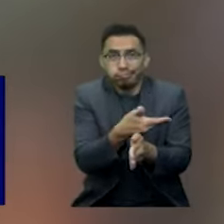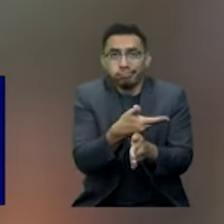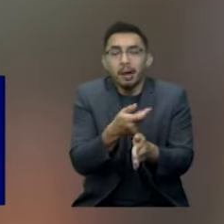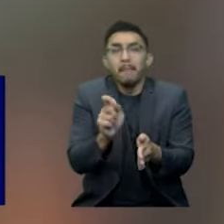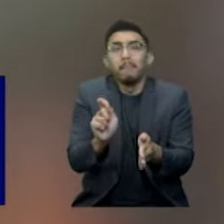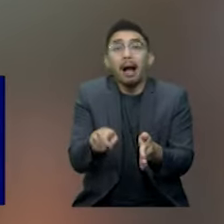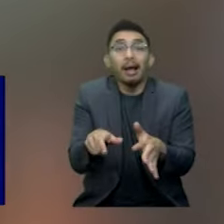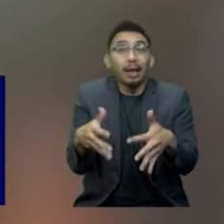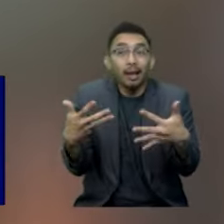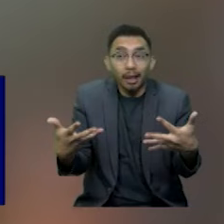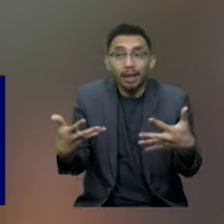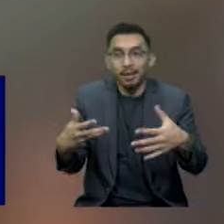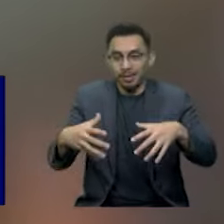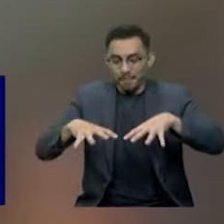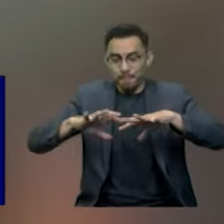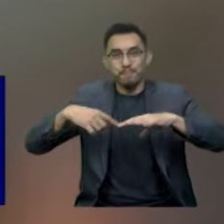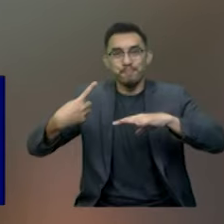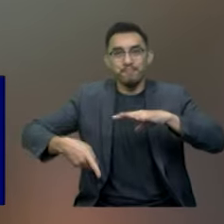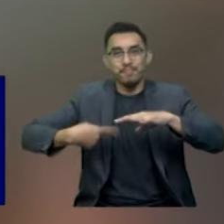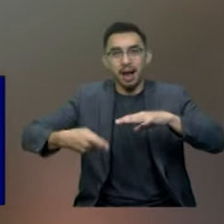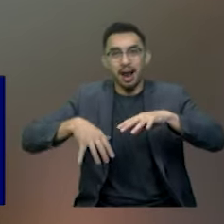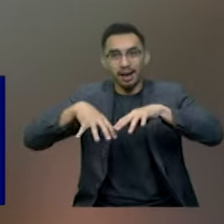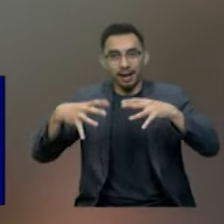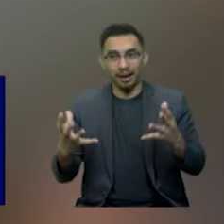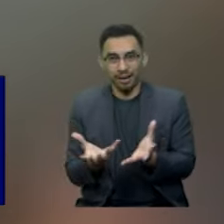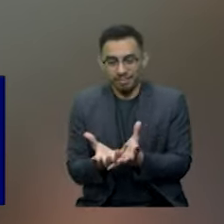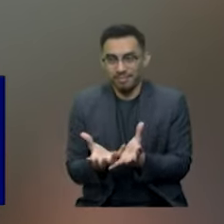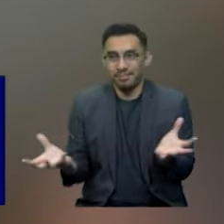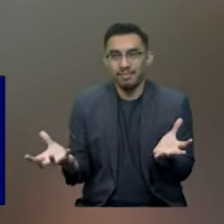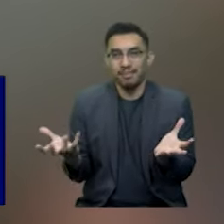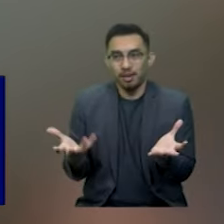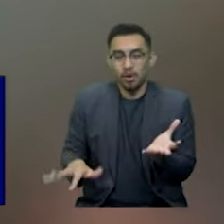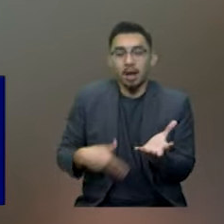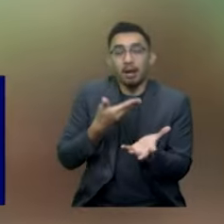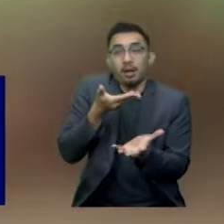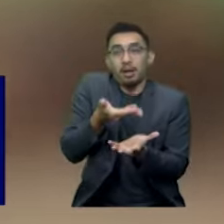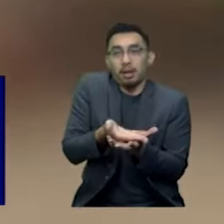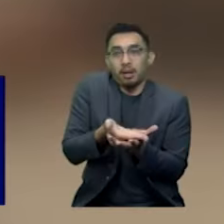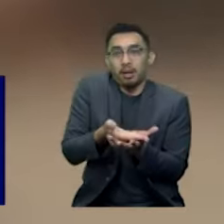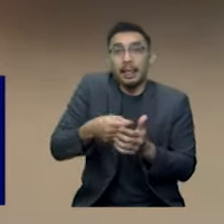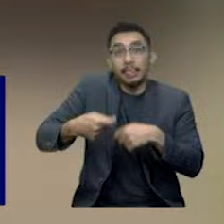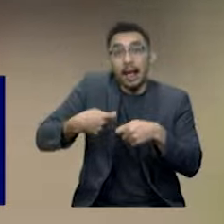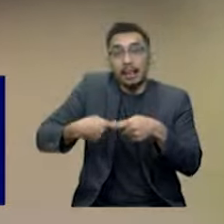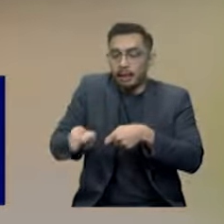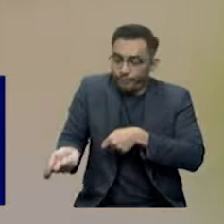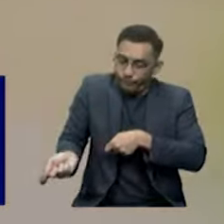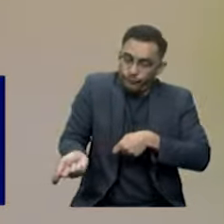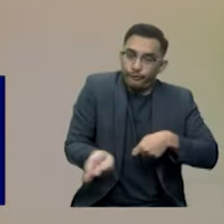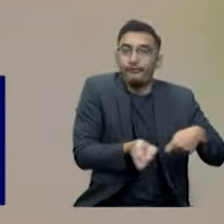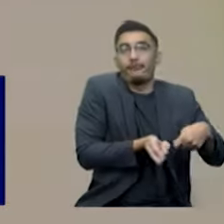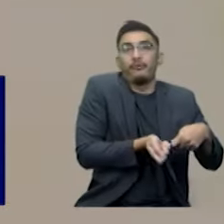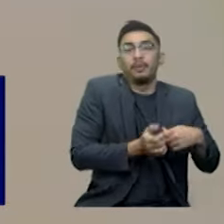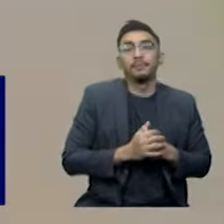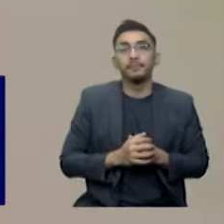Jenazah ditempatkan di papan di atas ban bekas, lalu ditarik menggunakan tali dari seberang sungai. Menurut warga, cara